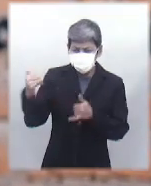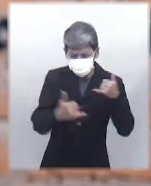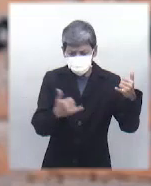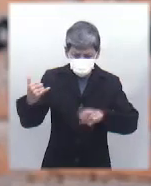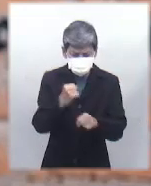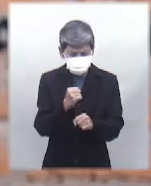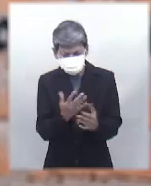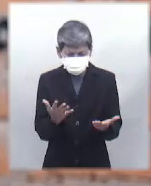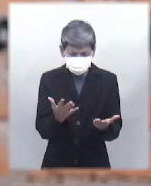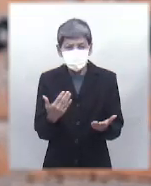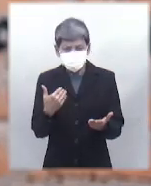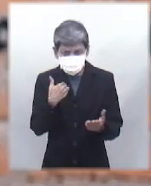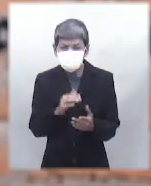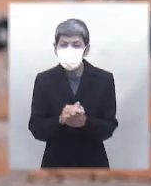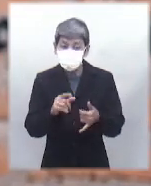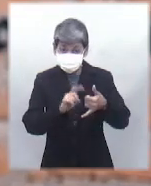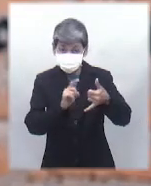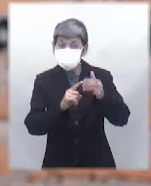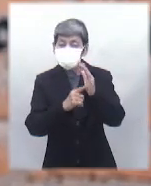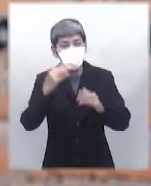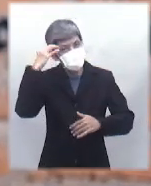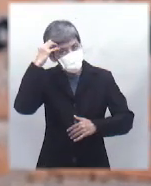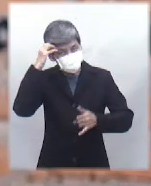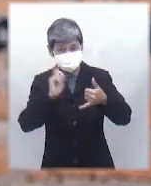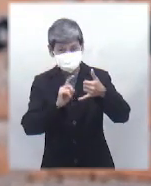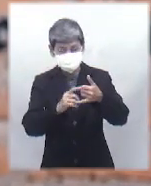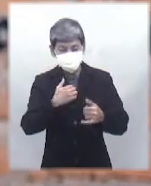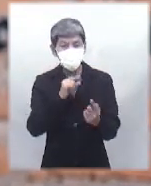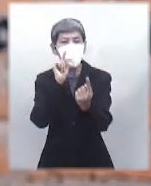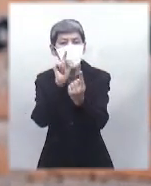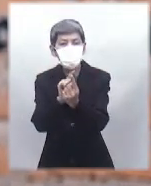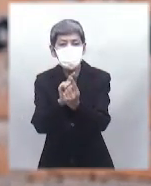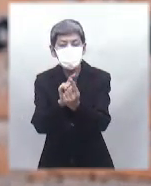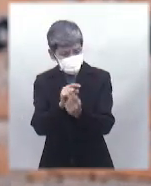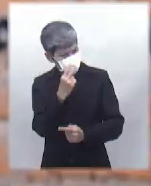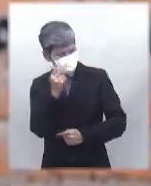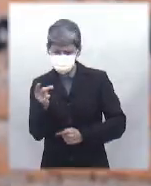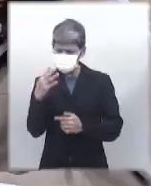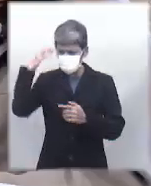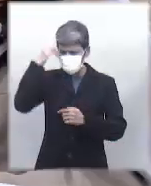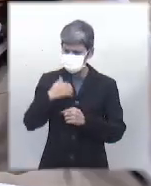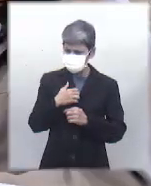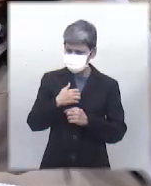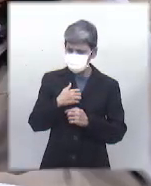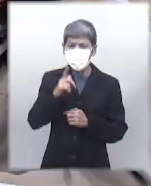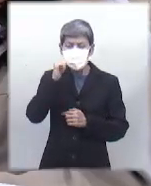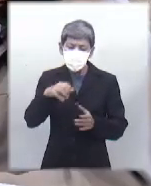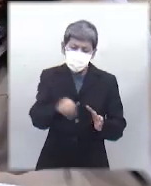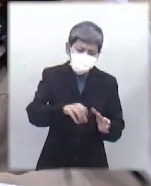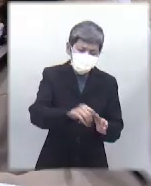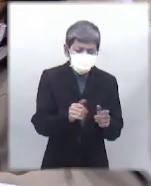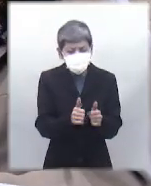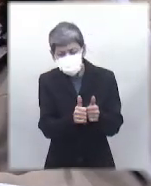เค้าได้ก็มีเช่นมีอยู่น้องคนนึงเป็นดาวน์ซินโดว์เหมือนกันผมก็ไปเจอจอดรถเติมน้ำมันเฮ้ยแม่เขาเก็บขยะเลย